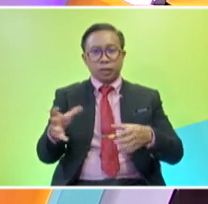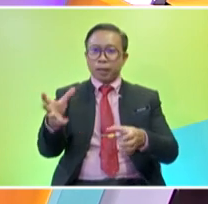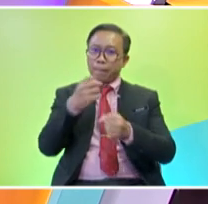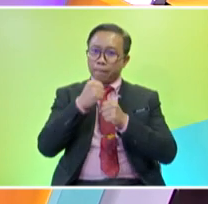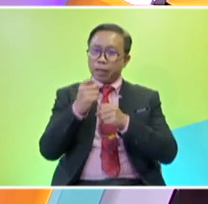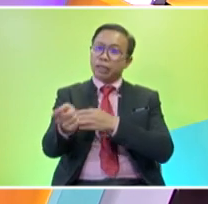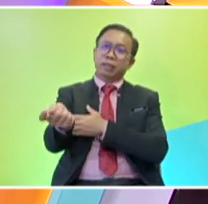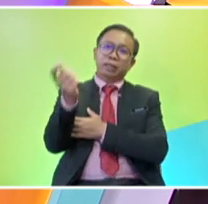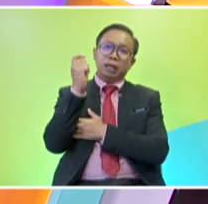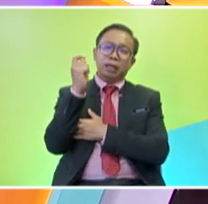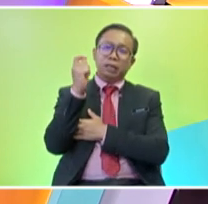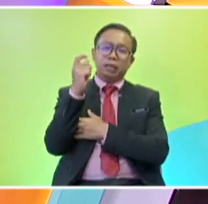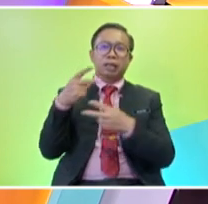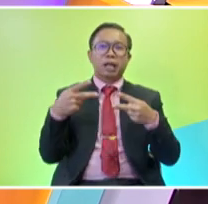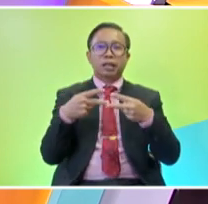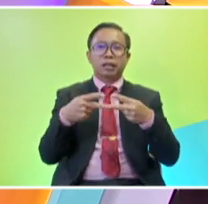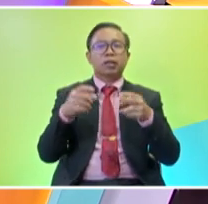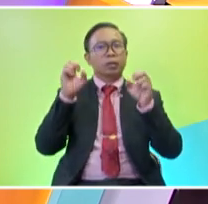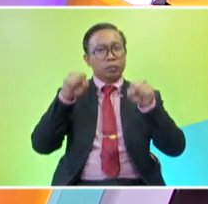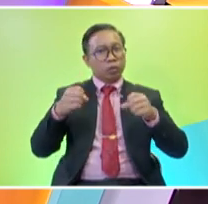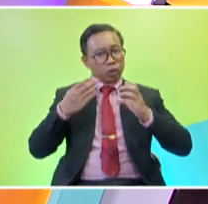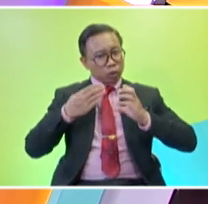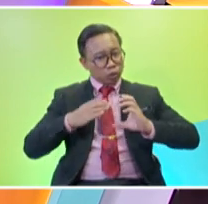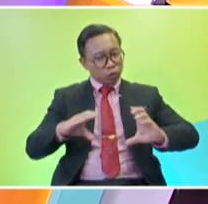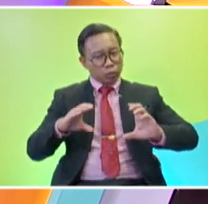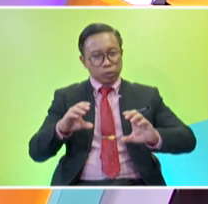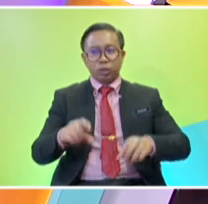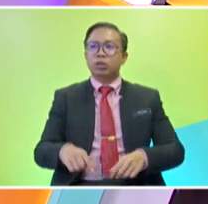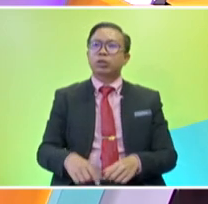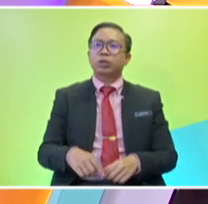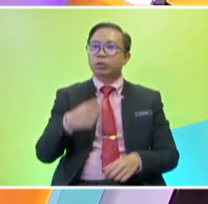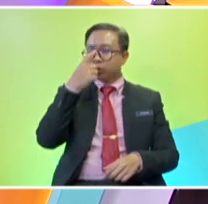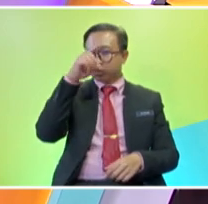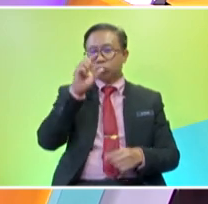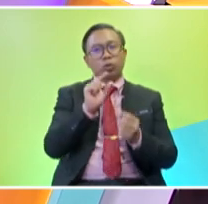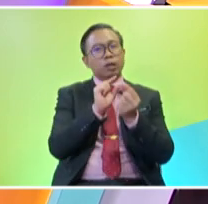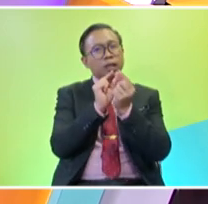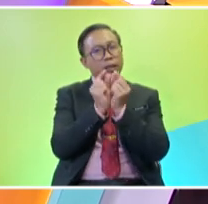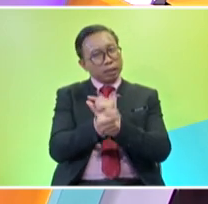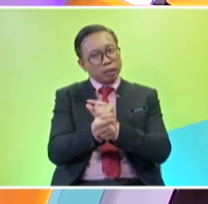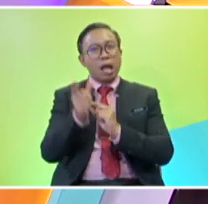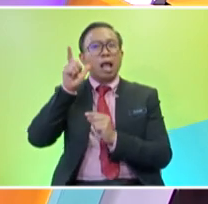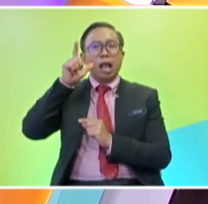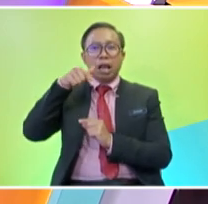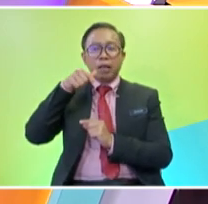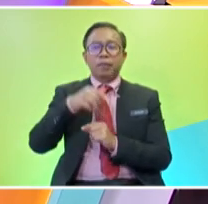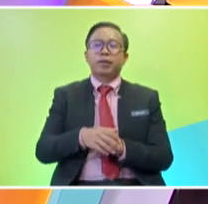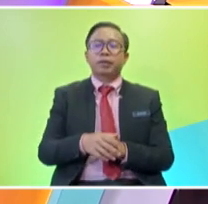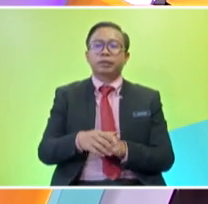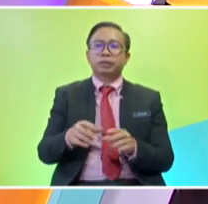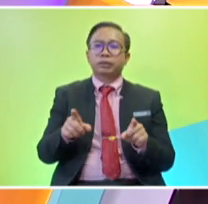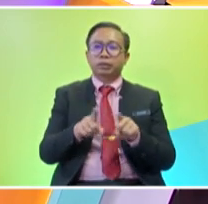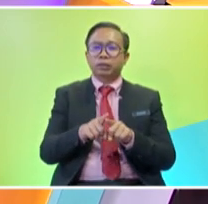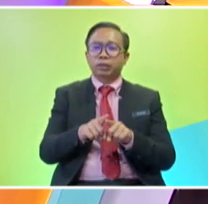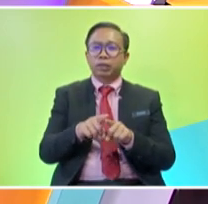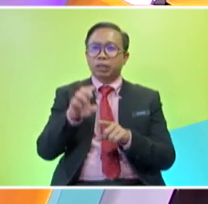tenaga elektrik dan boleh coba guna untuk gantikan lemon ubi kentang sebagai